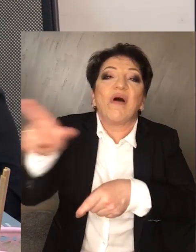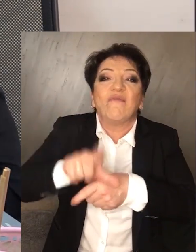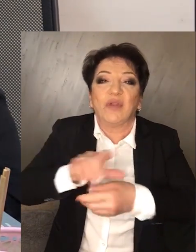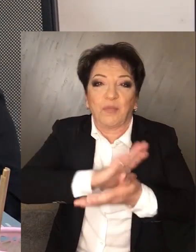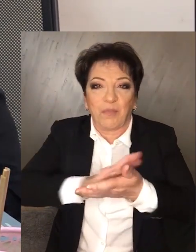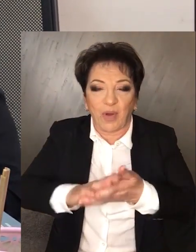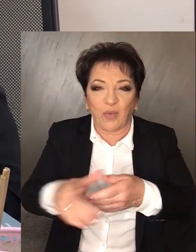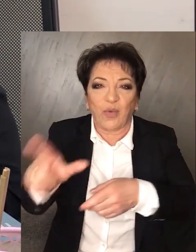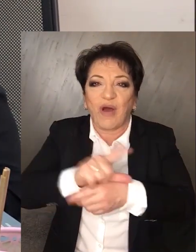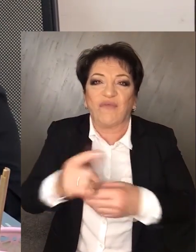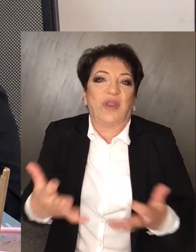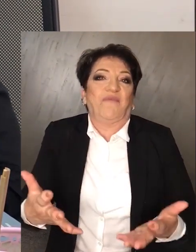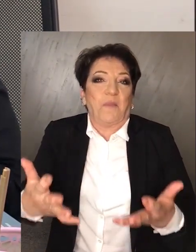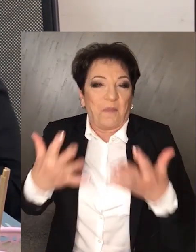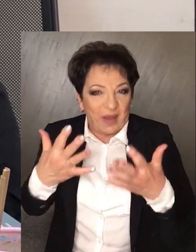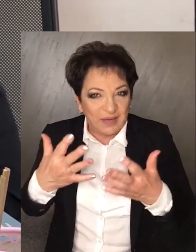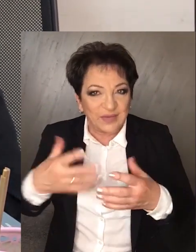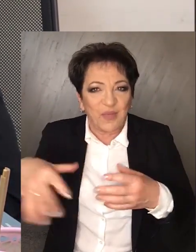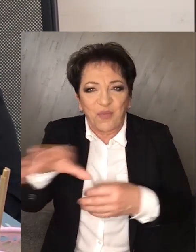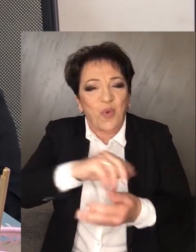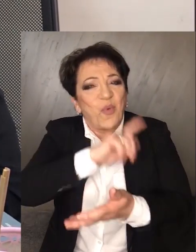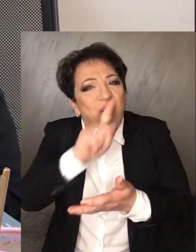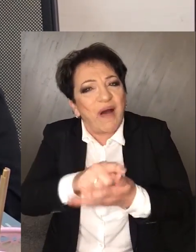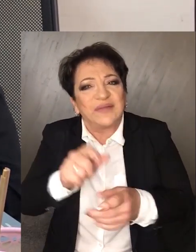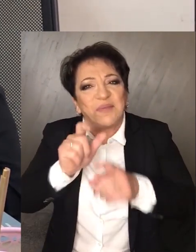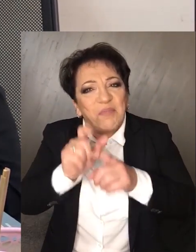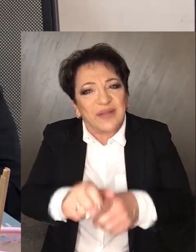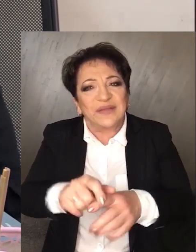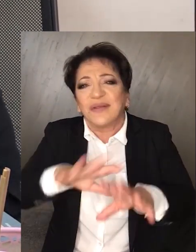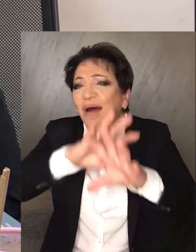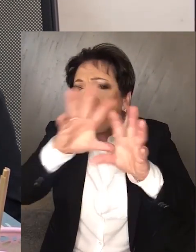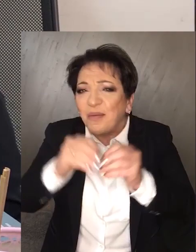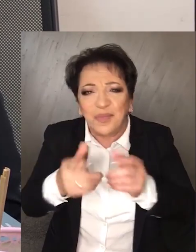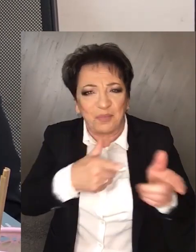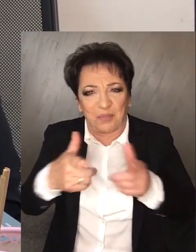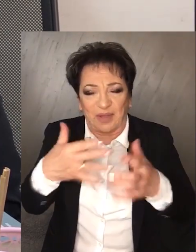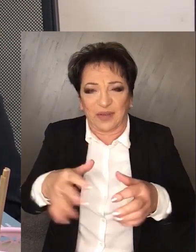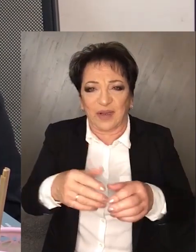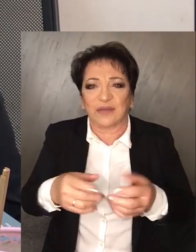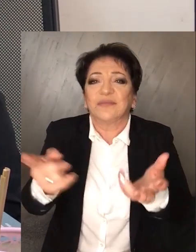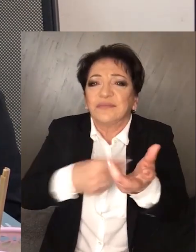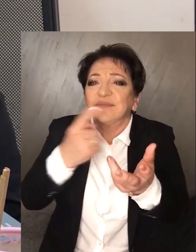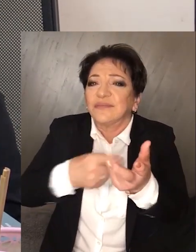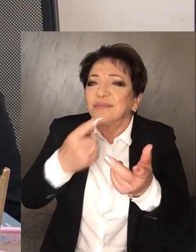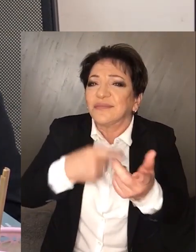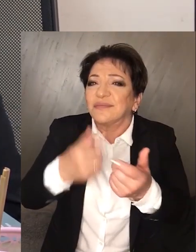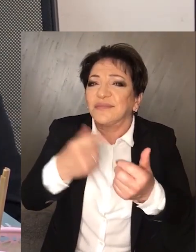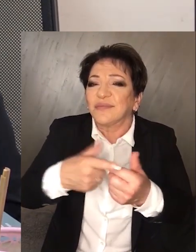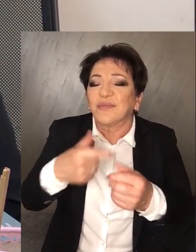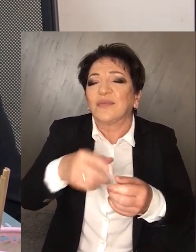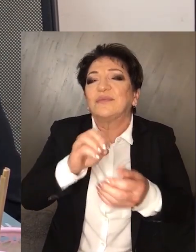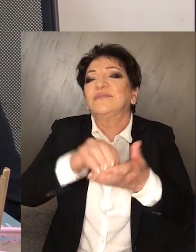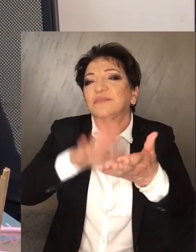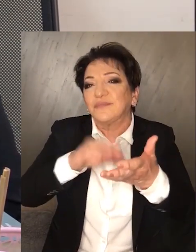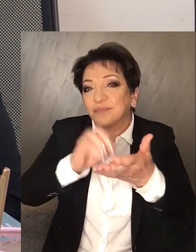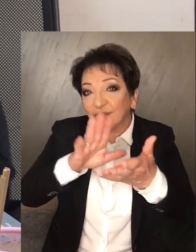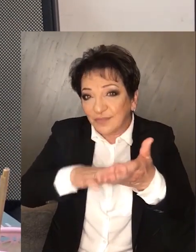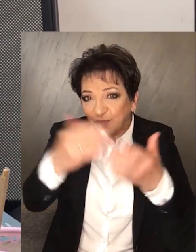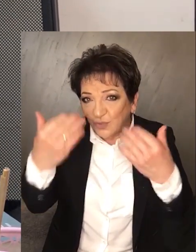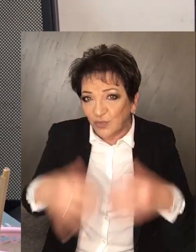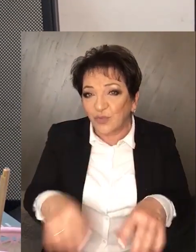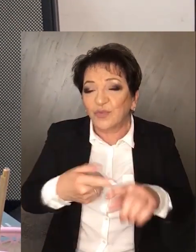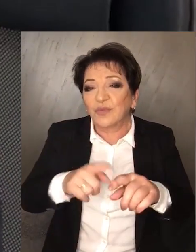այդ արցունքները թափելով, դու ավելի վճիտ ու պարզ ես դառնում, դու բոլոր հարցերիդ պատասխանները գալիս են, քո աչքի առաջ, կյանքը